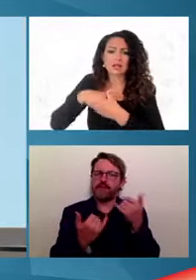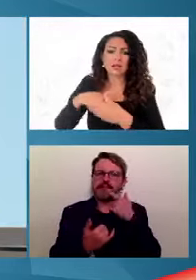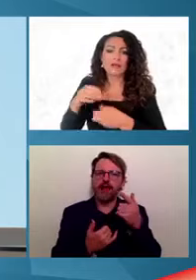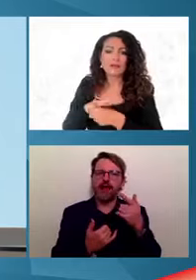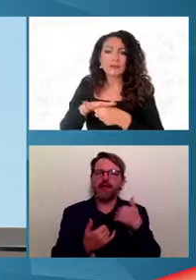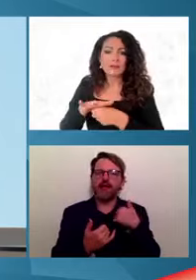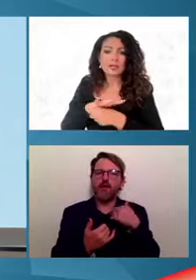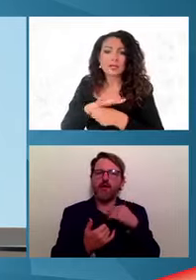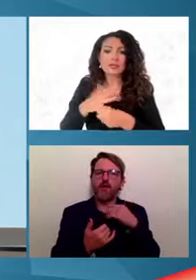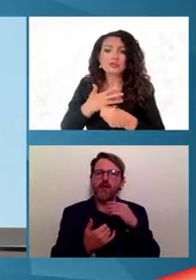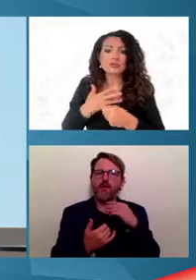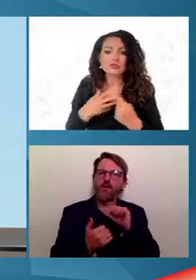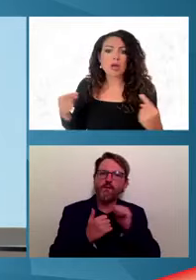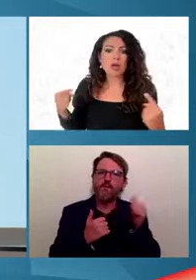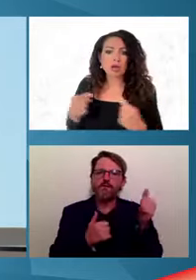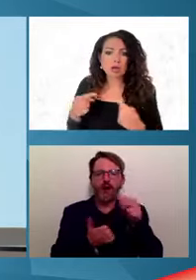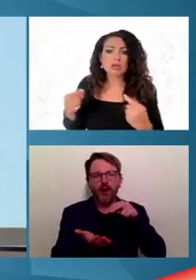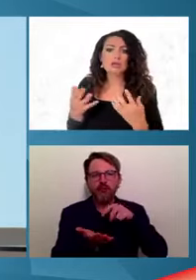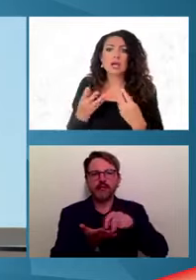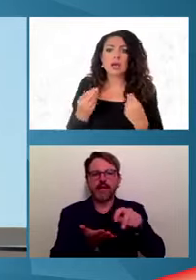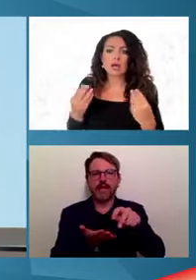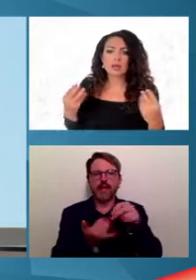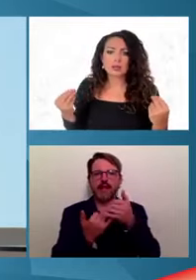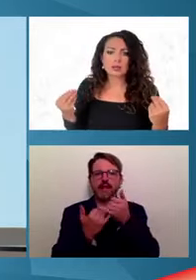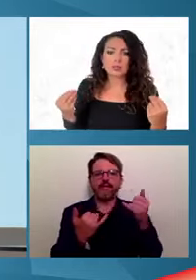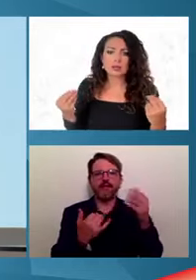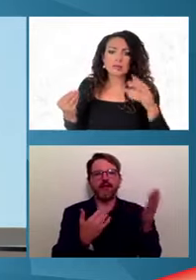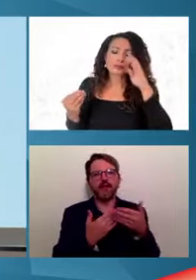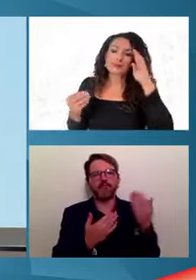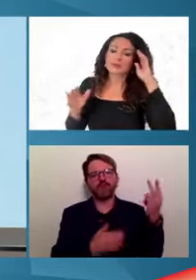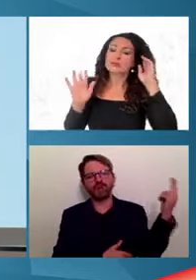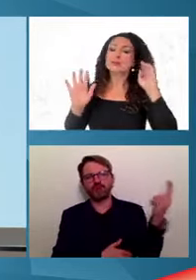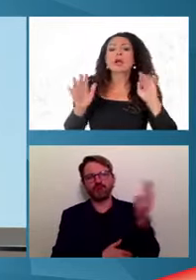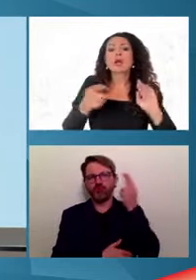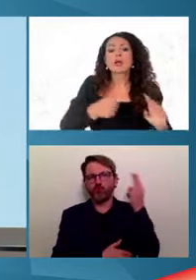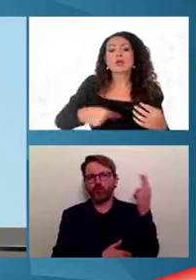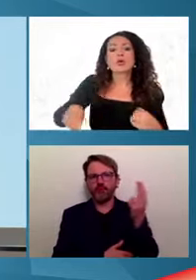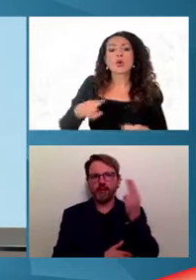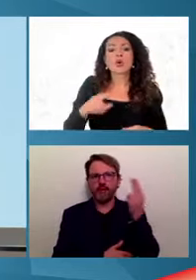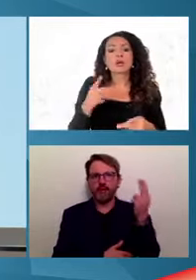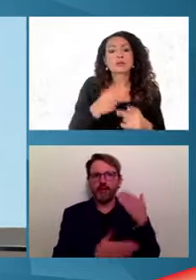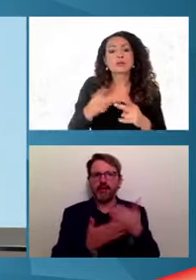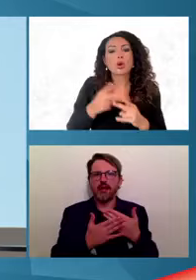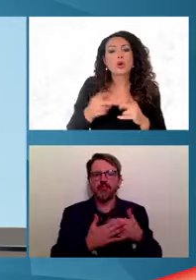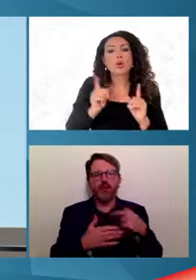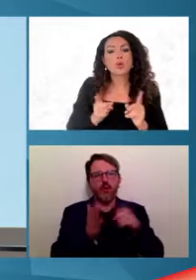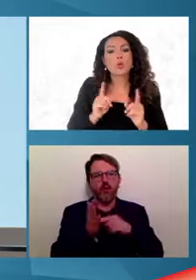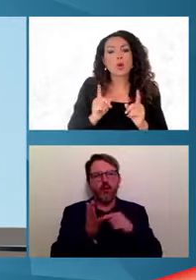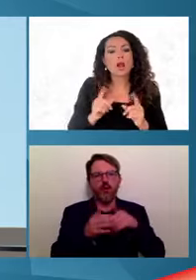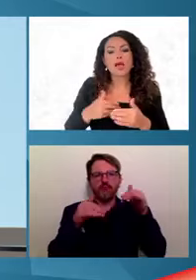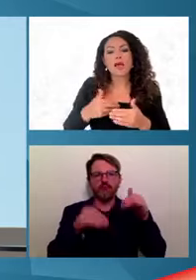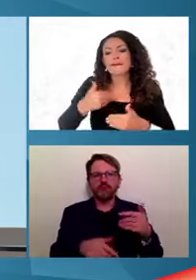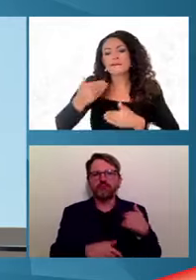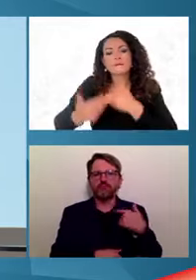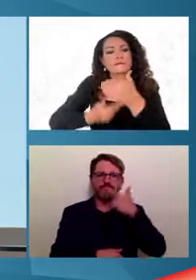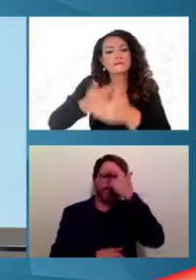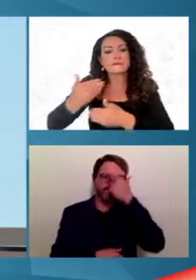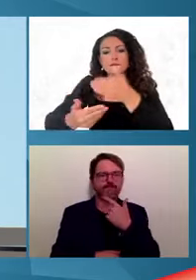Sturm. Ja, es war sehr oft die Notwendigkeit, das Gesicht hinzuhalten, auch bei den